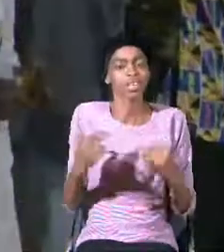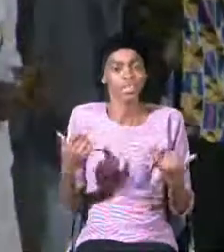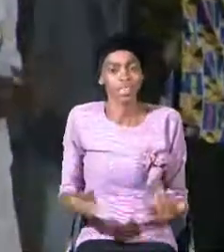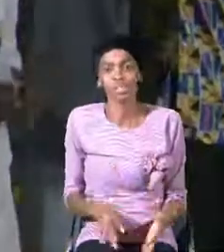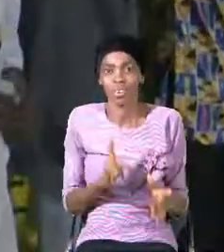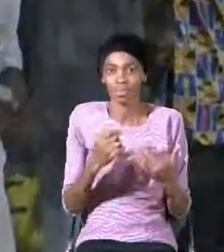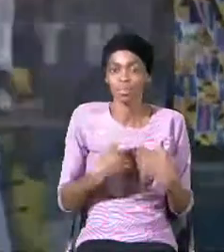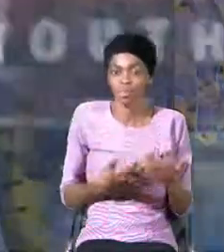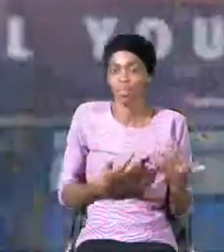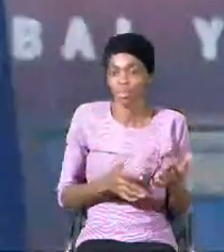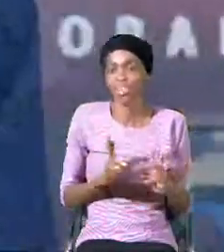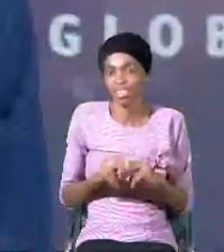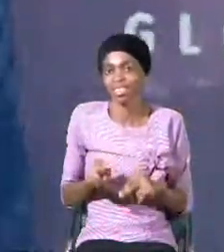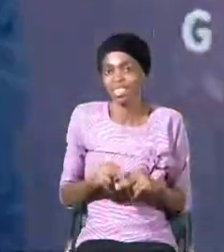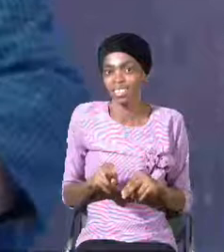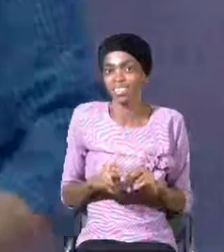Attendez-moi.